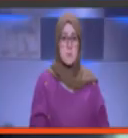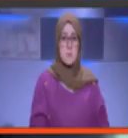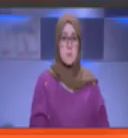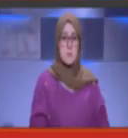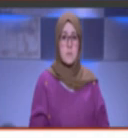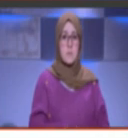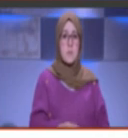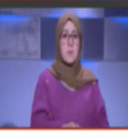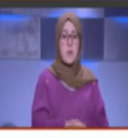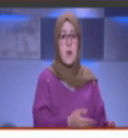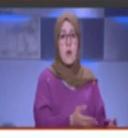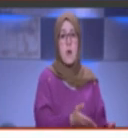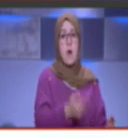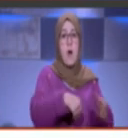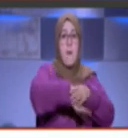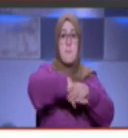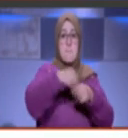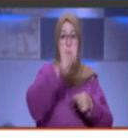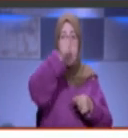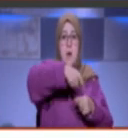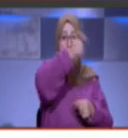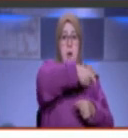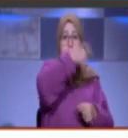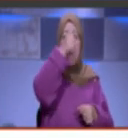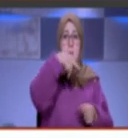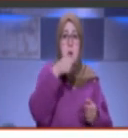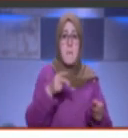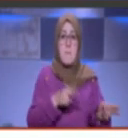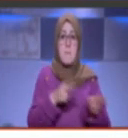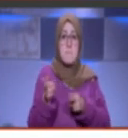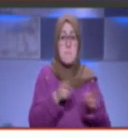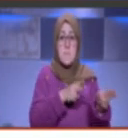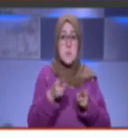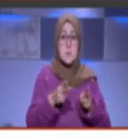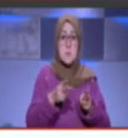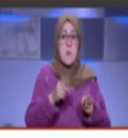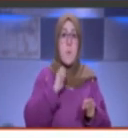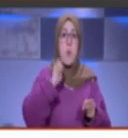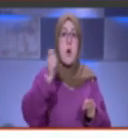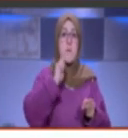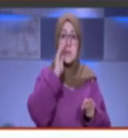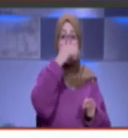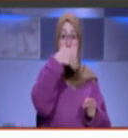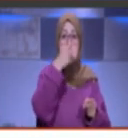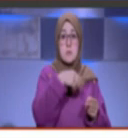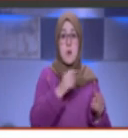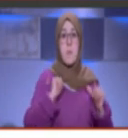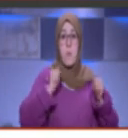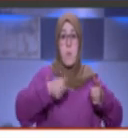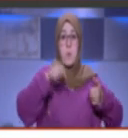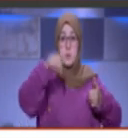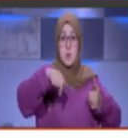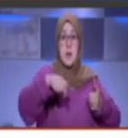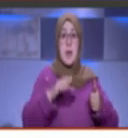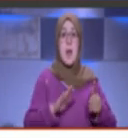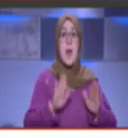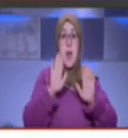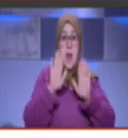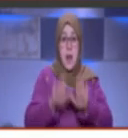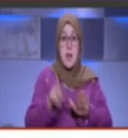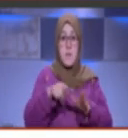أقدم عمال مصنع للتعبئة والتغليف بمحافظة الجيزة على تطبيق مبادرة تحت عنوان خليك في مصنعك تحمي